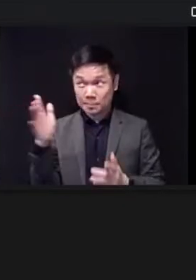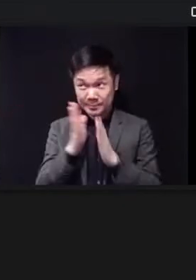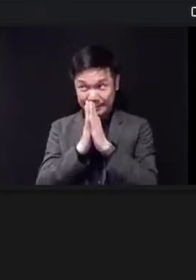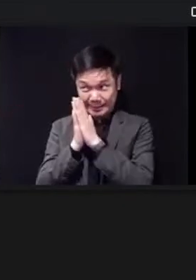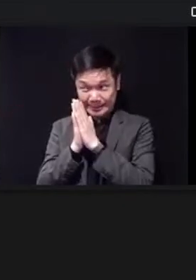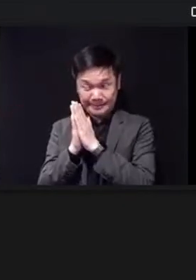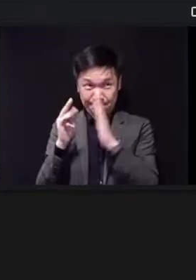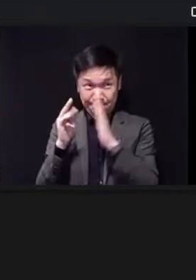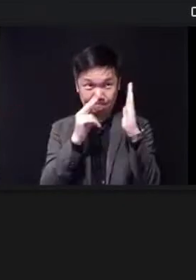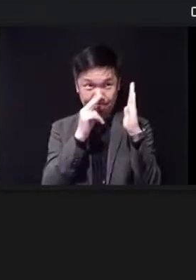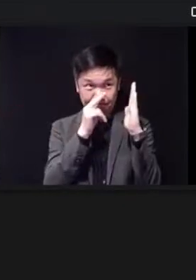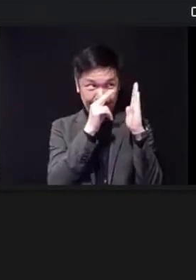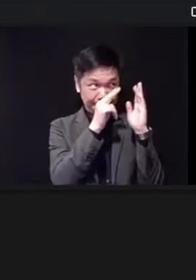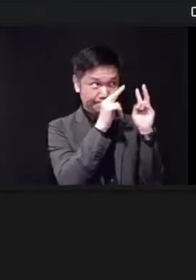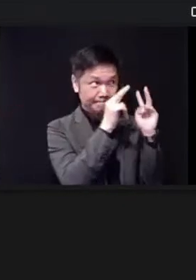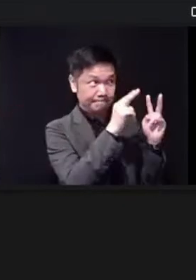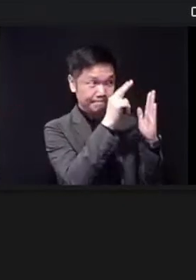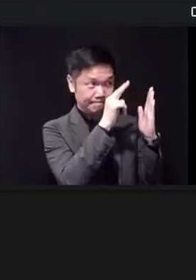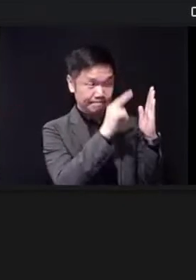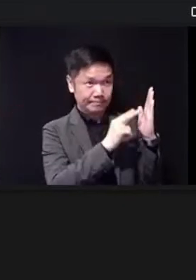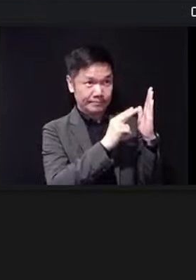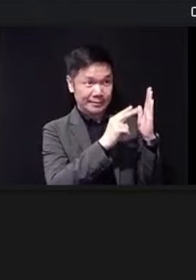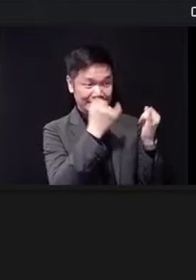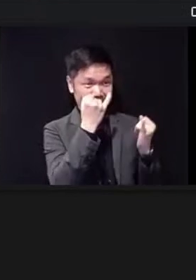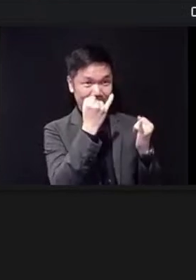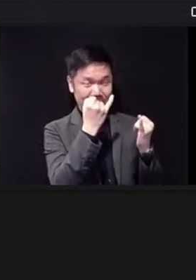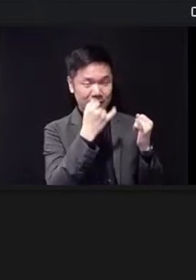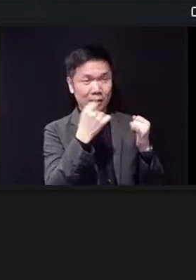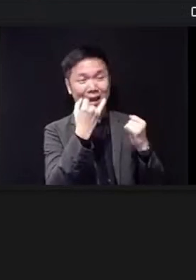к предпоследней строчке.